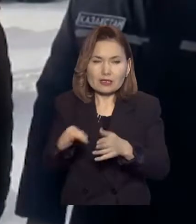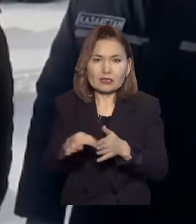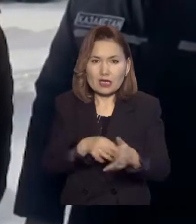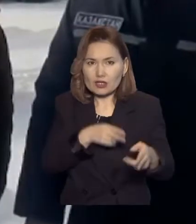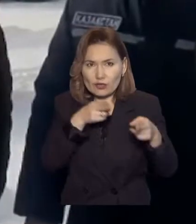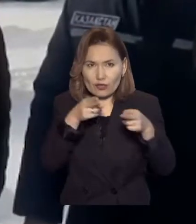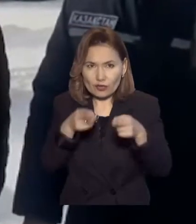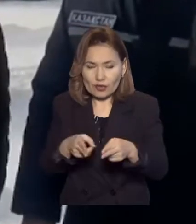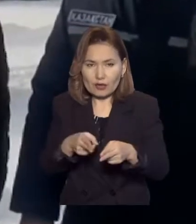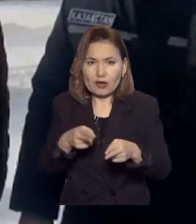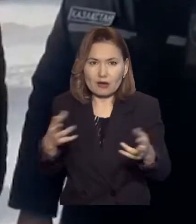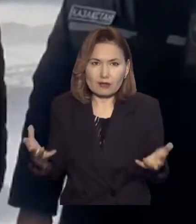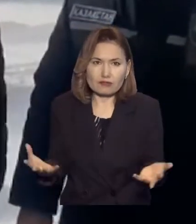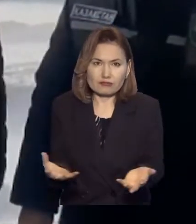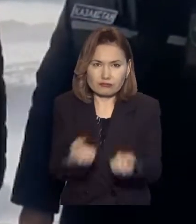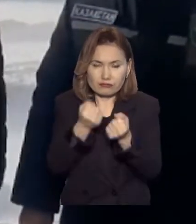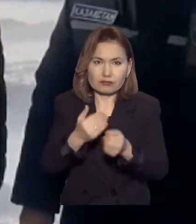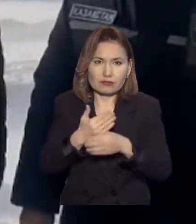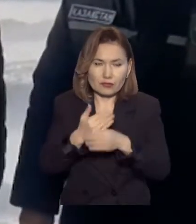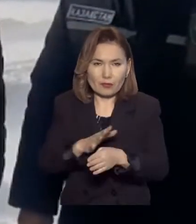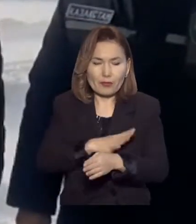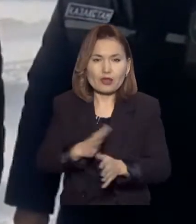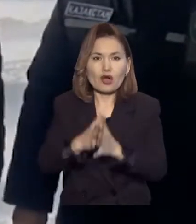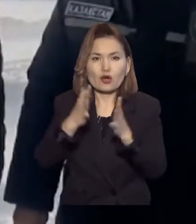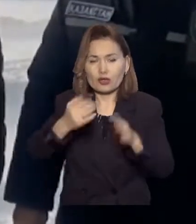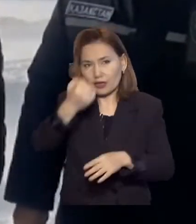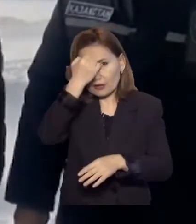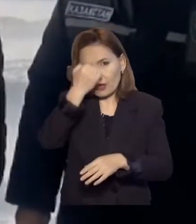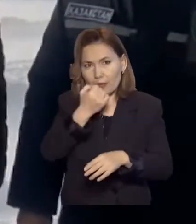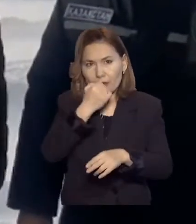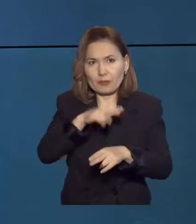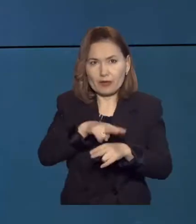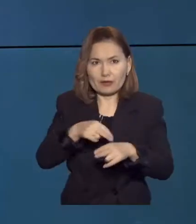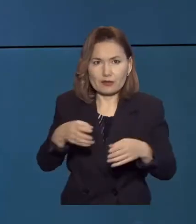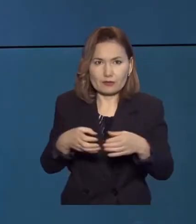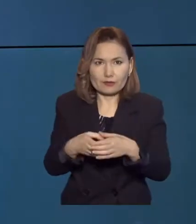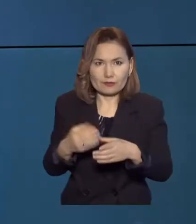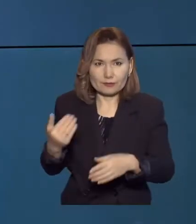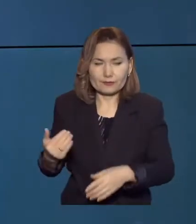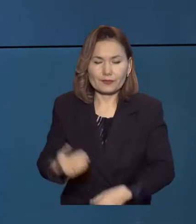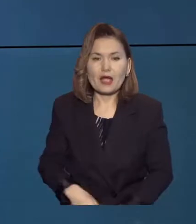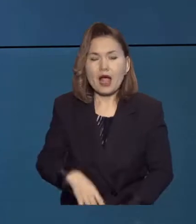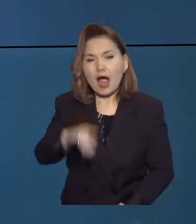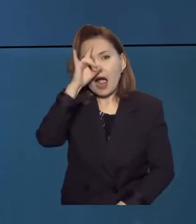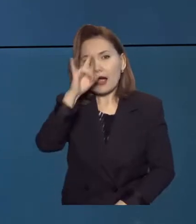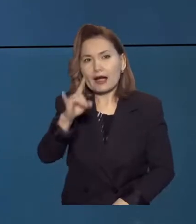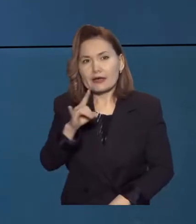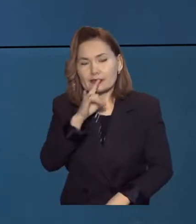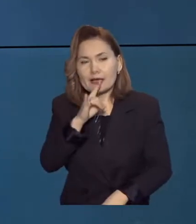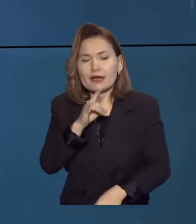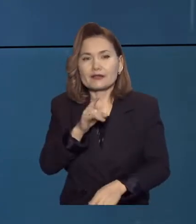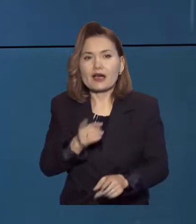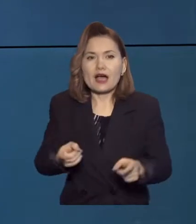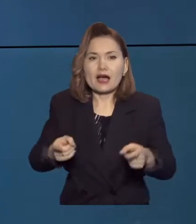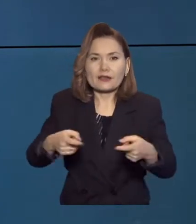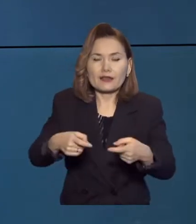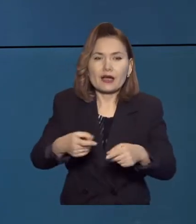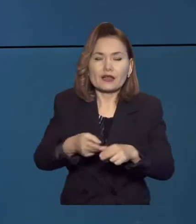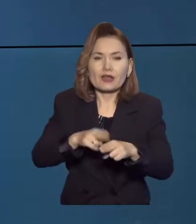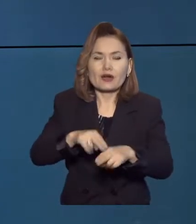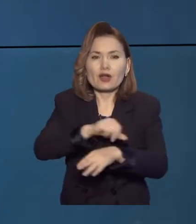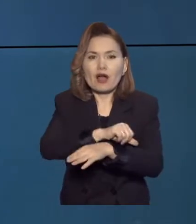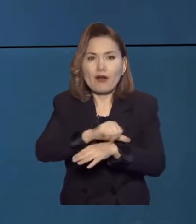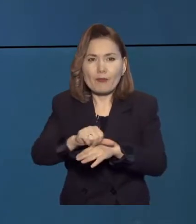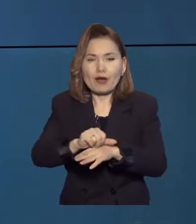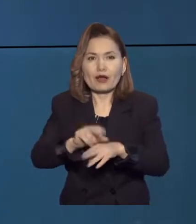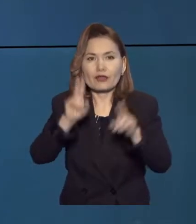енді рахметіміз, алғысымыз көп. Елімізде карантин кезінде шекарадан өтуге қойылған